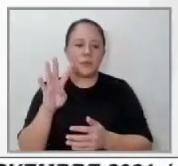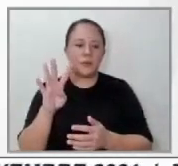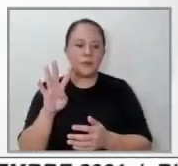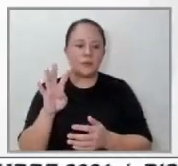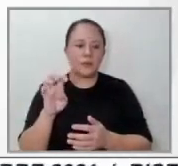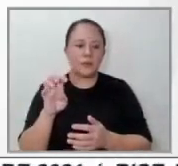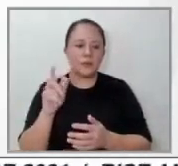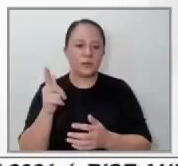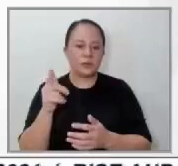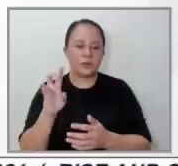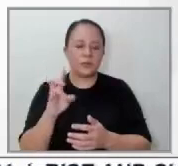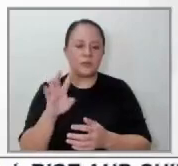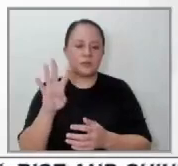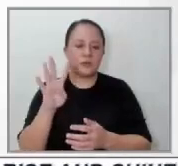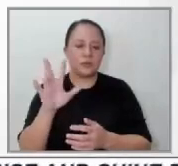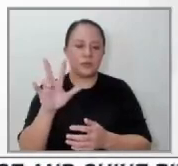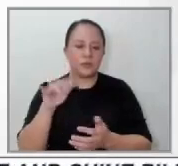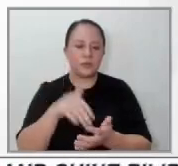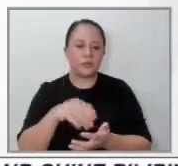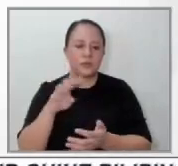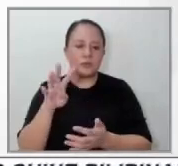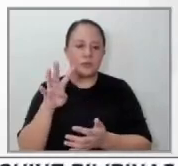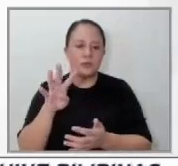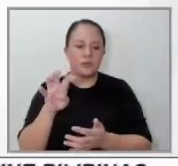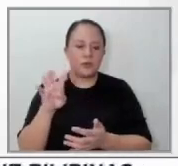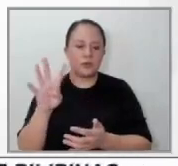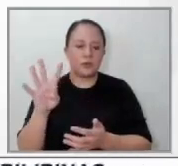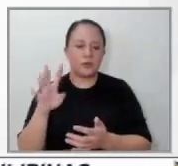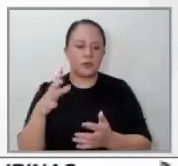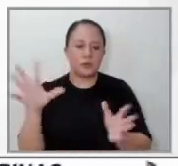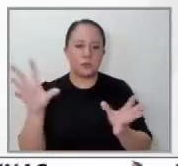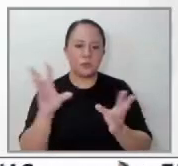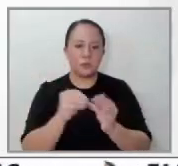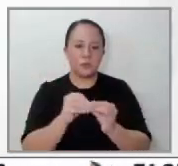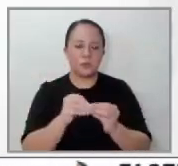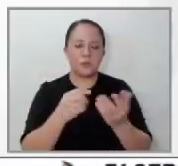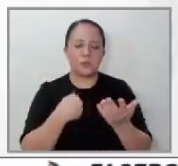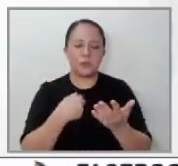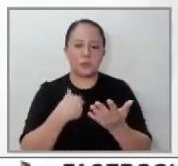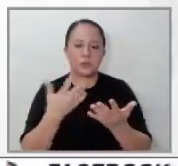kaya nasa 43,404 na ang bilang ng mga namatay dahil sa COVID-19.